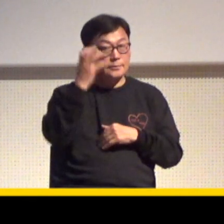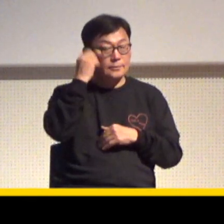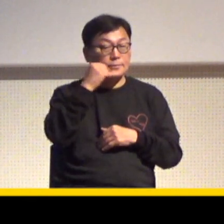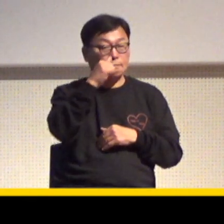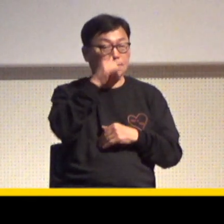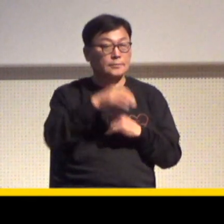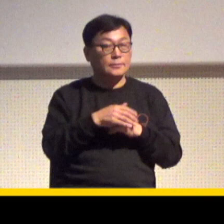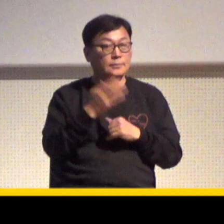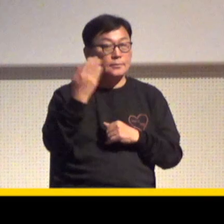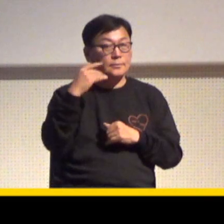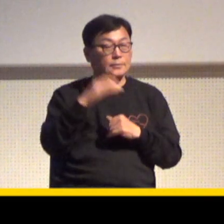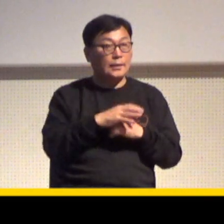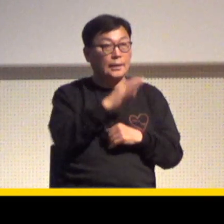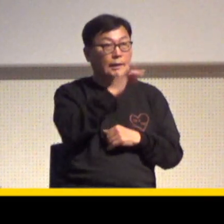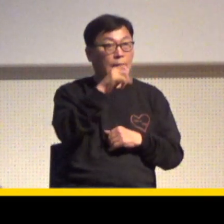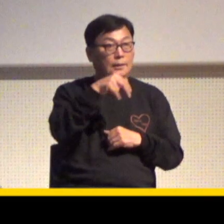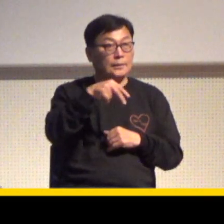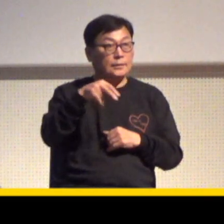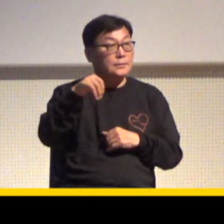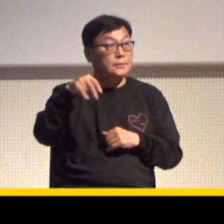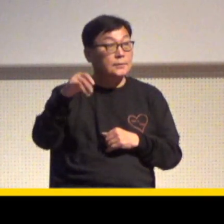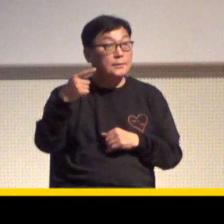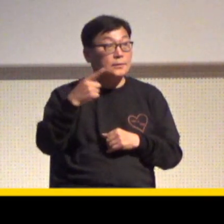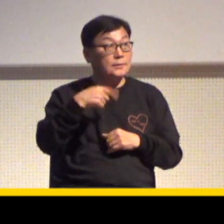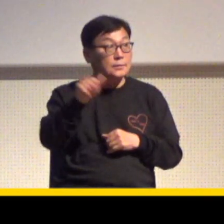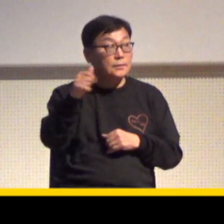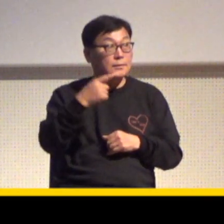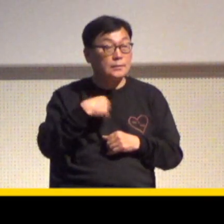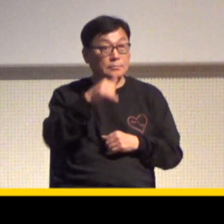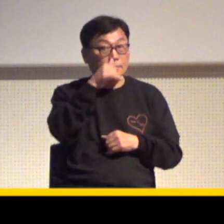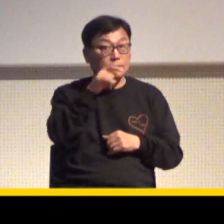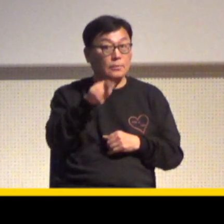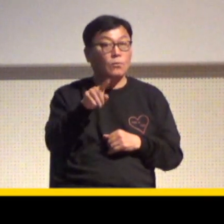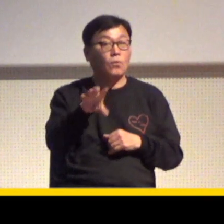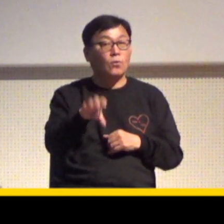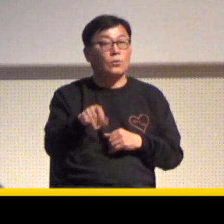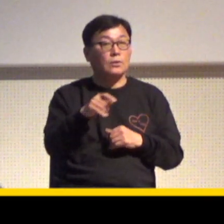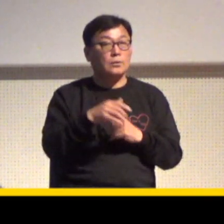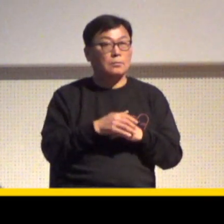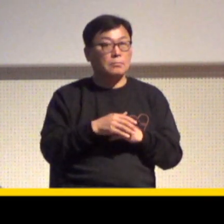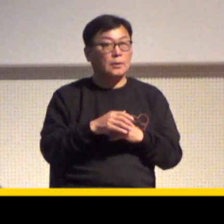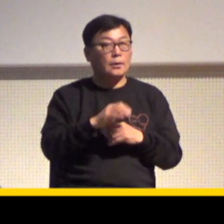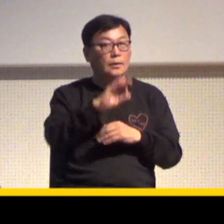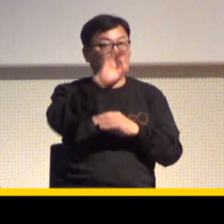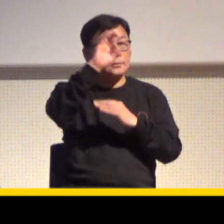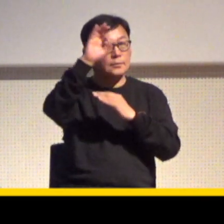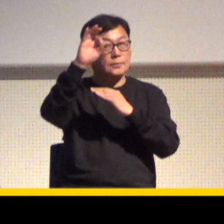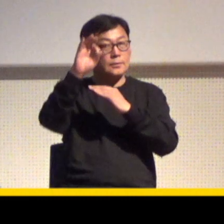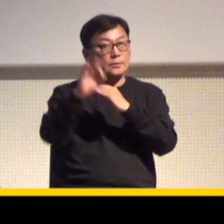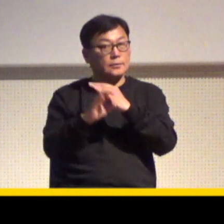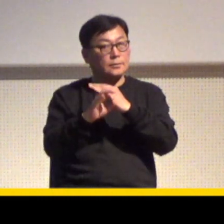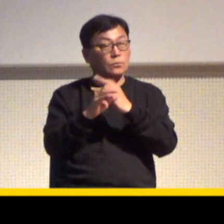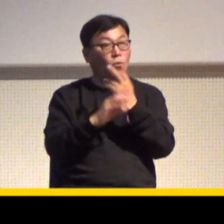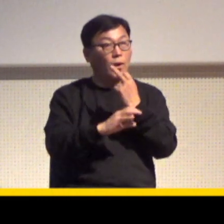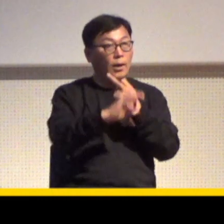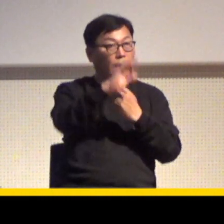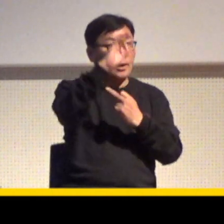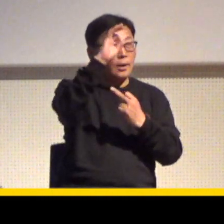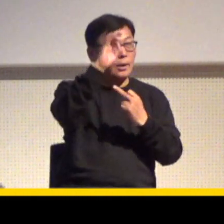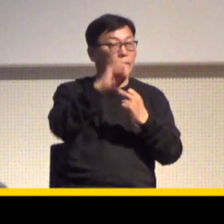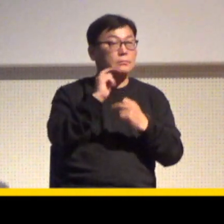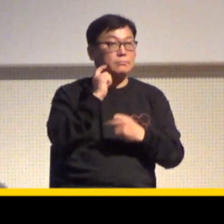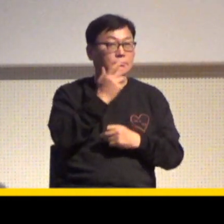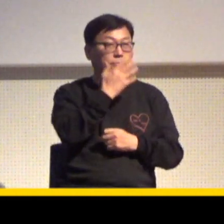저기가, 혹시나 아시시 가실 분 계시면 꼭 네. 1박을 해야 됩니다. 아, 그렇죠. 거기 해가 네. 지고, 네. 해가 뜨는 네. 그 모습들이 너무